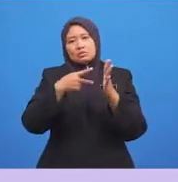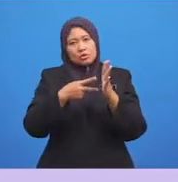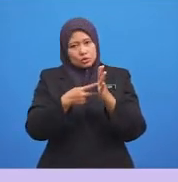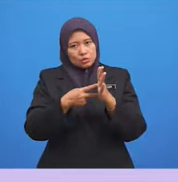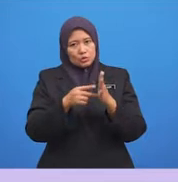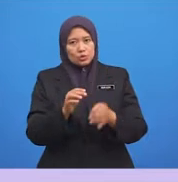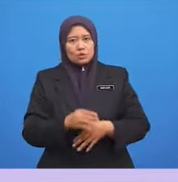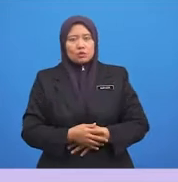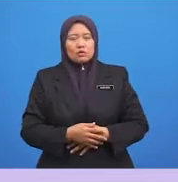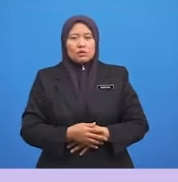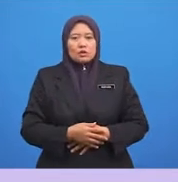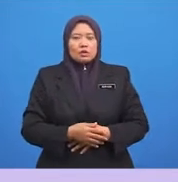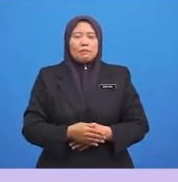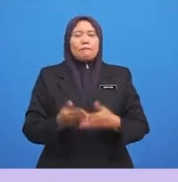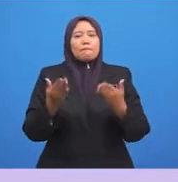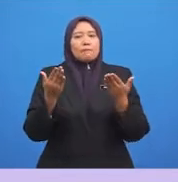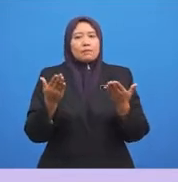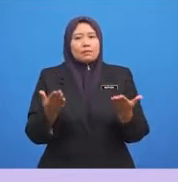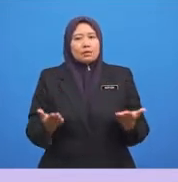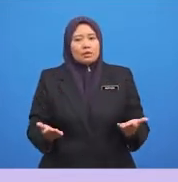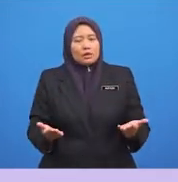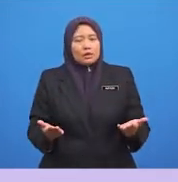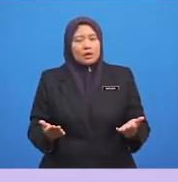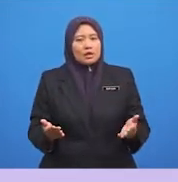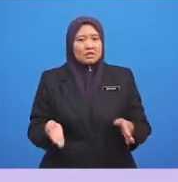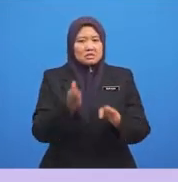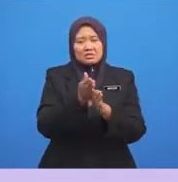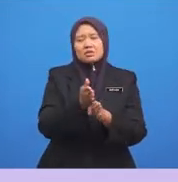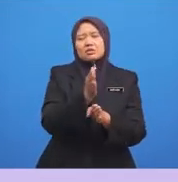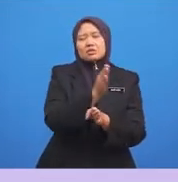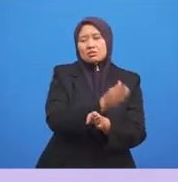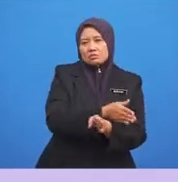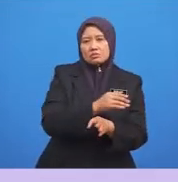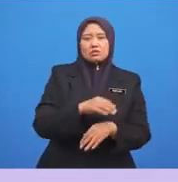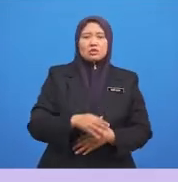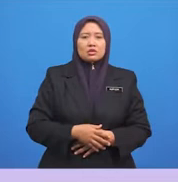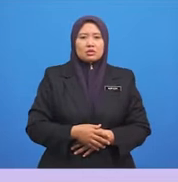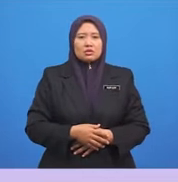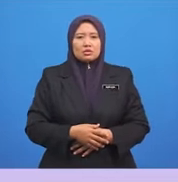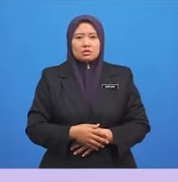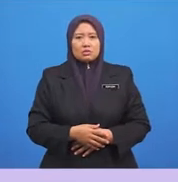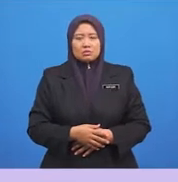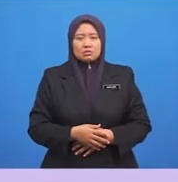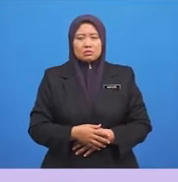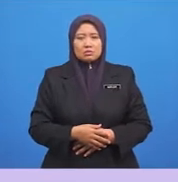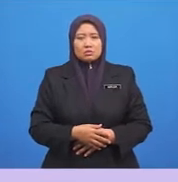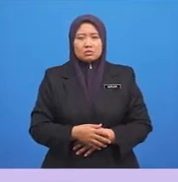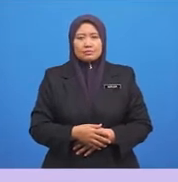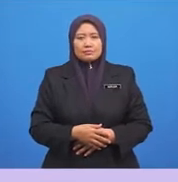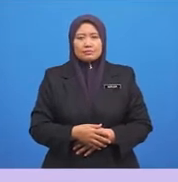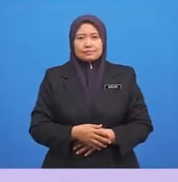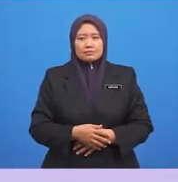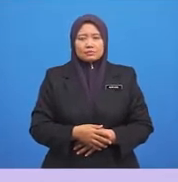bermaksud berat sebelah, pandai. Memang semua